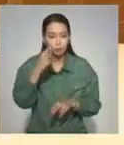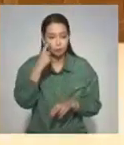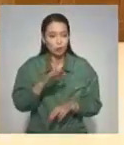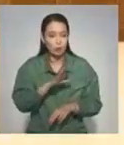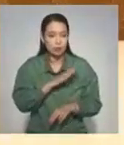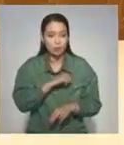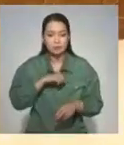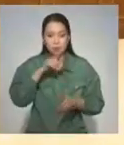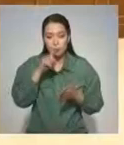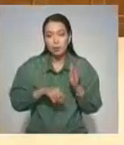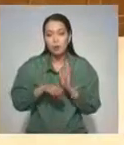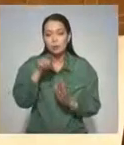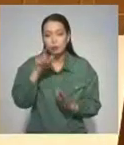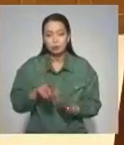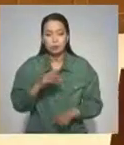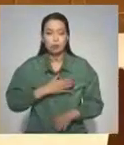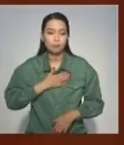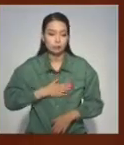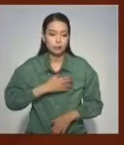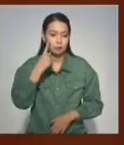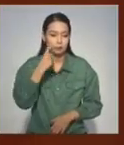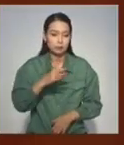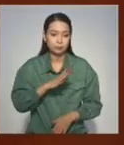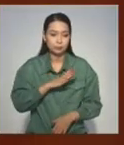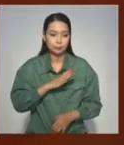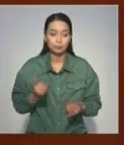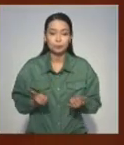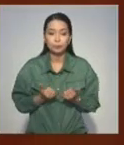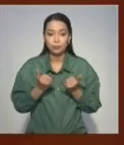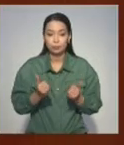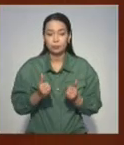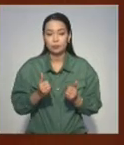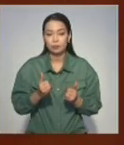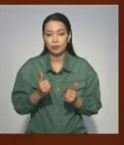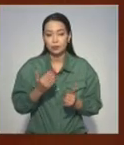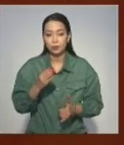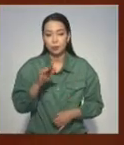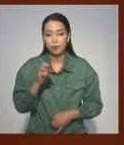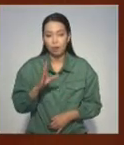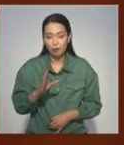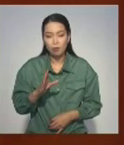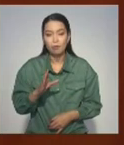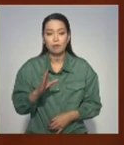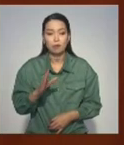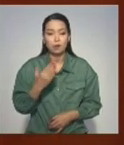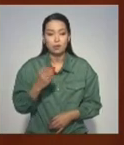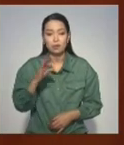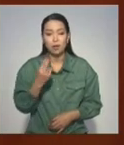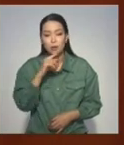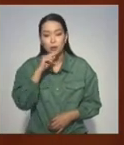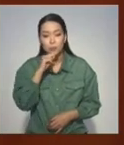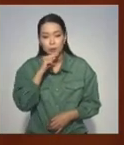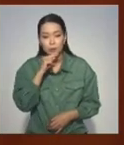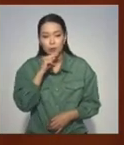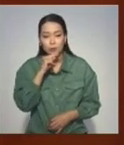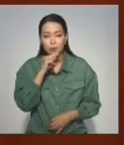Өзіне сенім артқан депутаттарға ризашылығын білдірді. Құрметті Қасым-Жомарт Кемелұлы, сіз айқындап берген әлеуметтік